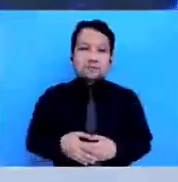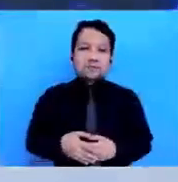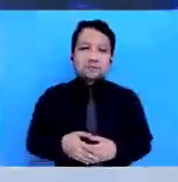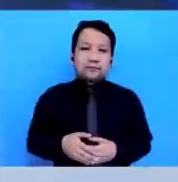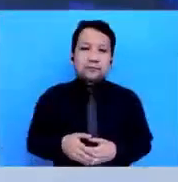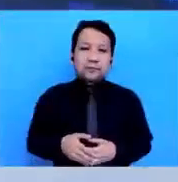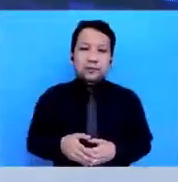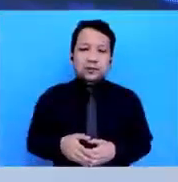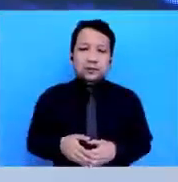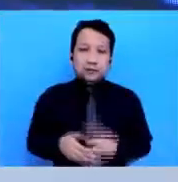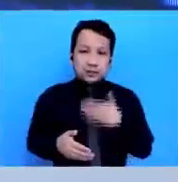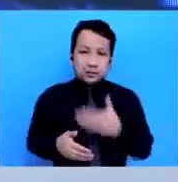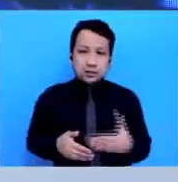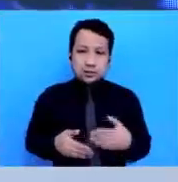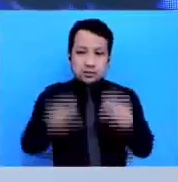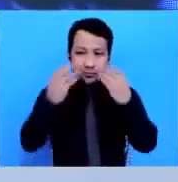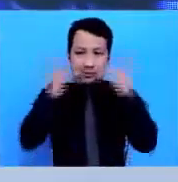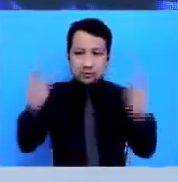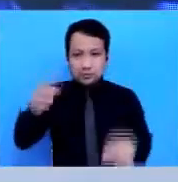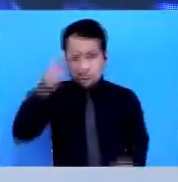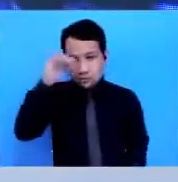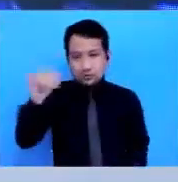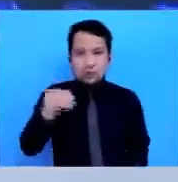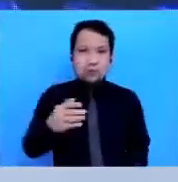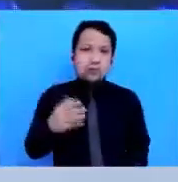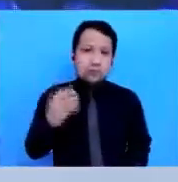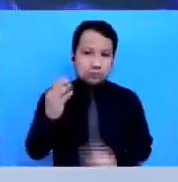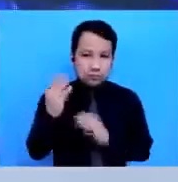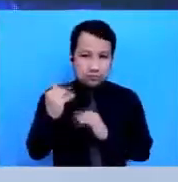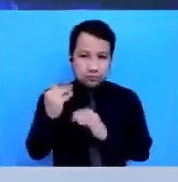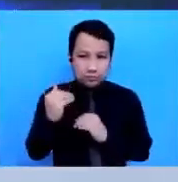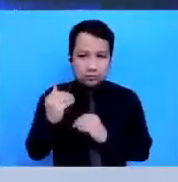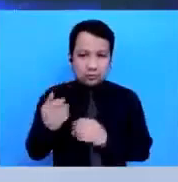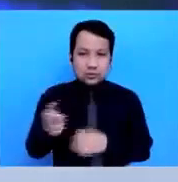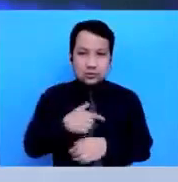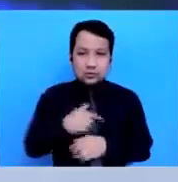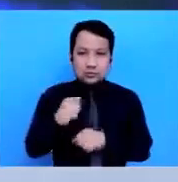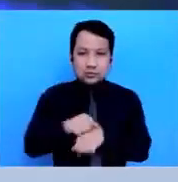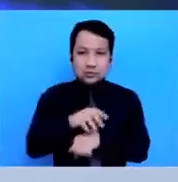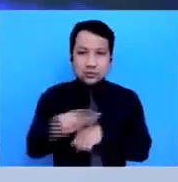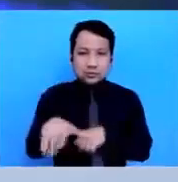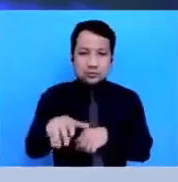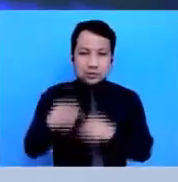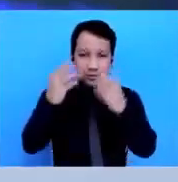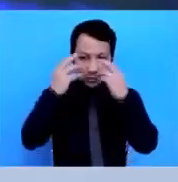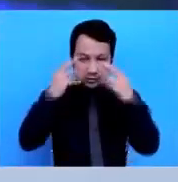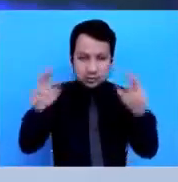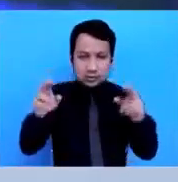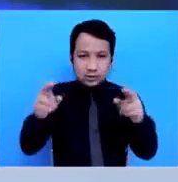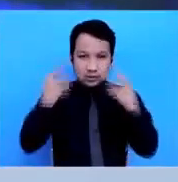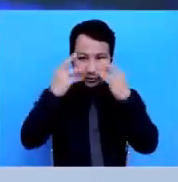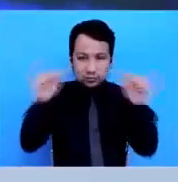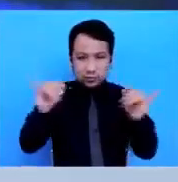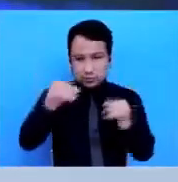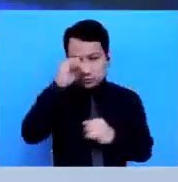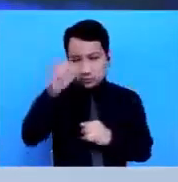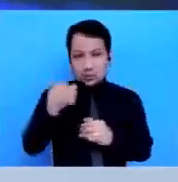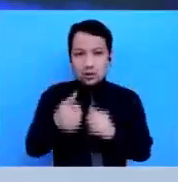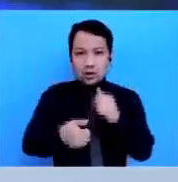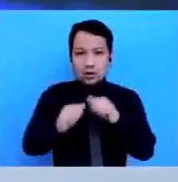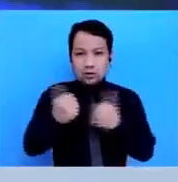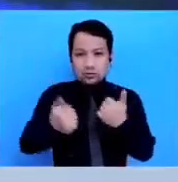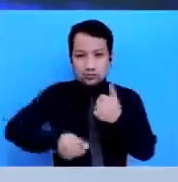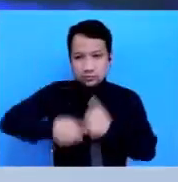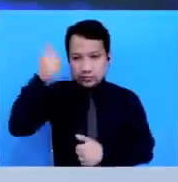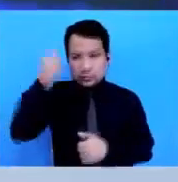hiling ni Mayor Isko Moreno na sana raw ay mabigyan din siya ng advice ni Pangulong Duterte kung paano manalo sa eleksyon. Pero para